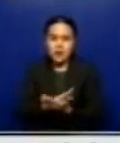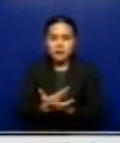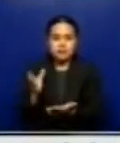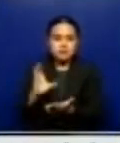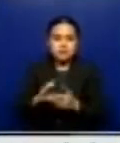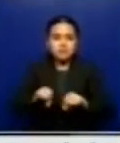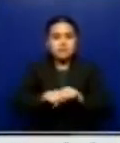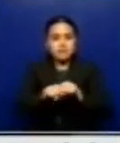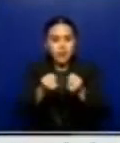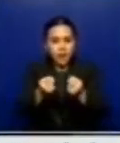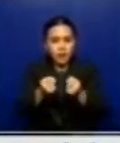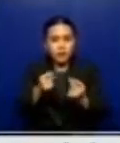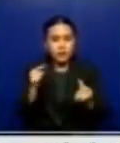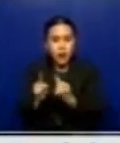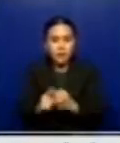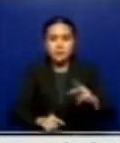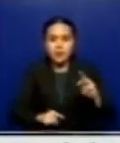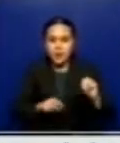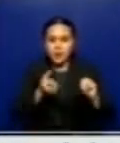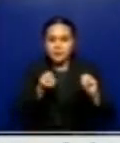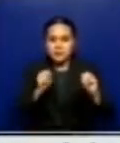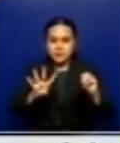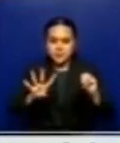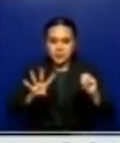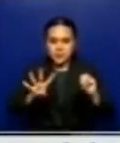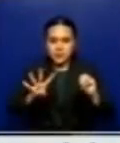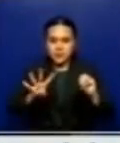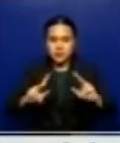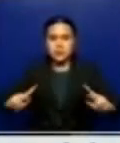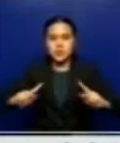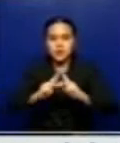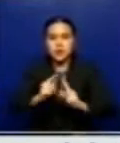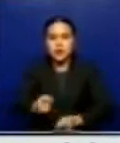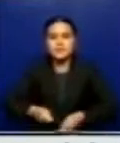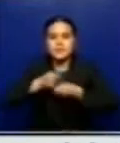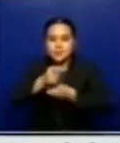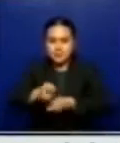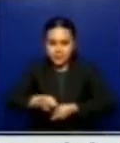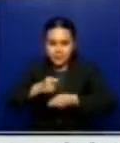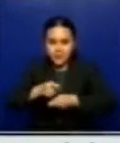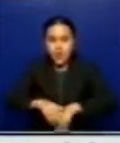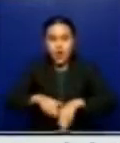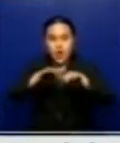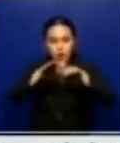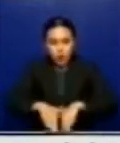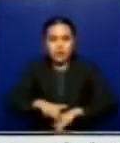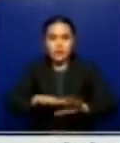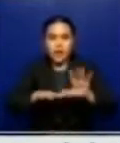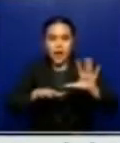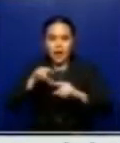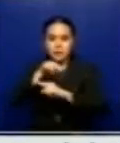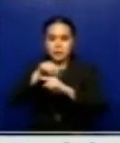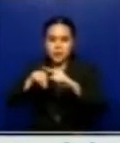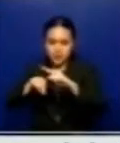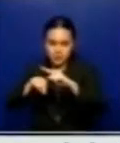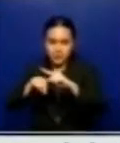ในส่วนของมาตรา14กระทรวงเกษตรและสหกรณ์ลง 5% จาก